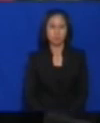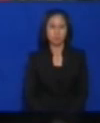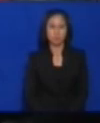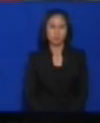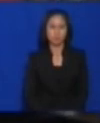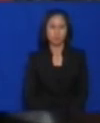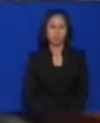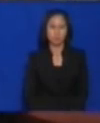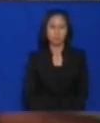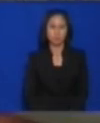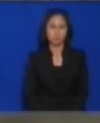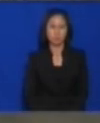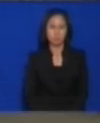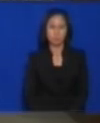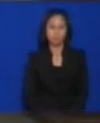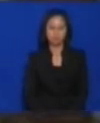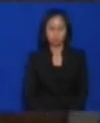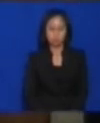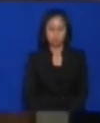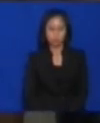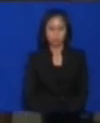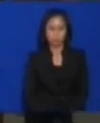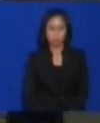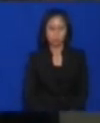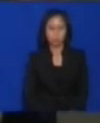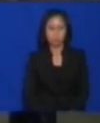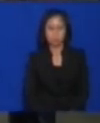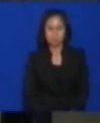hai hai hai cepet